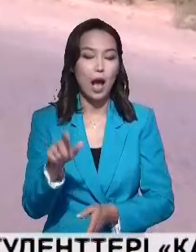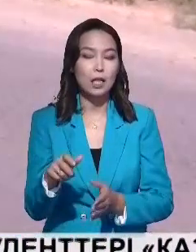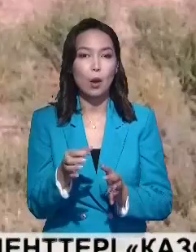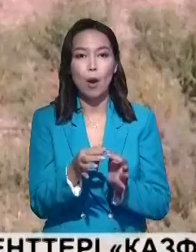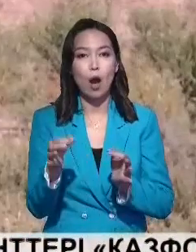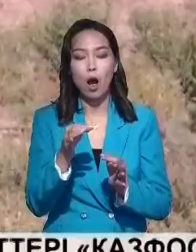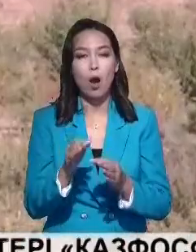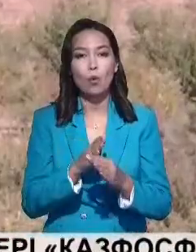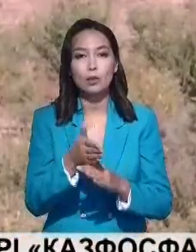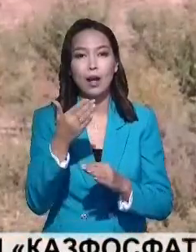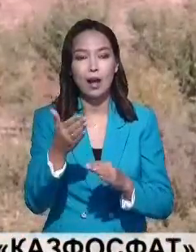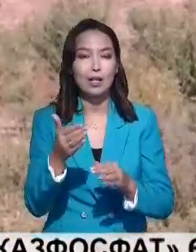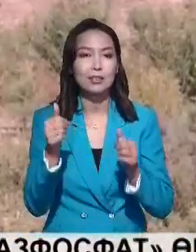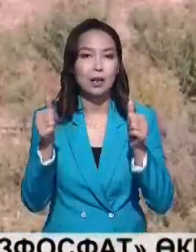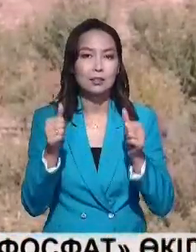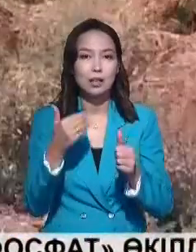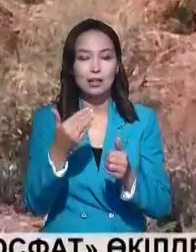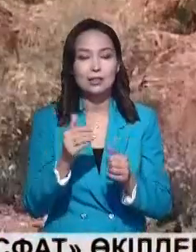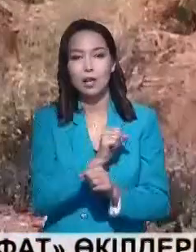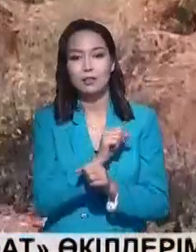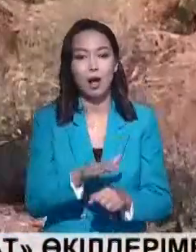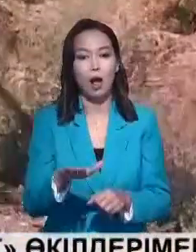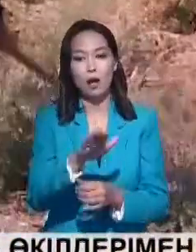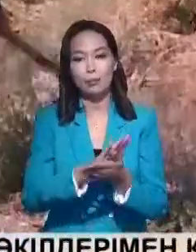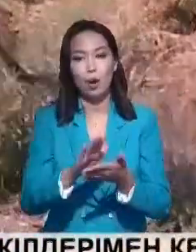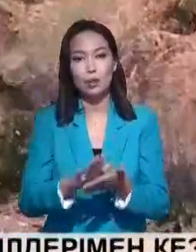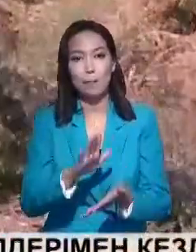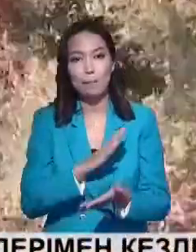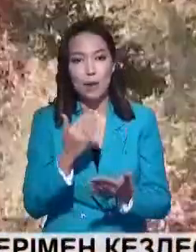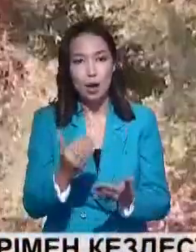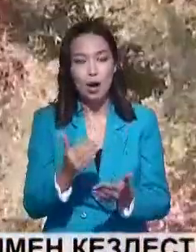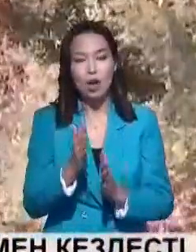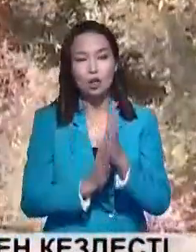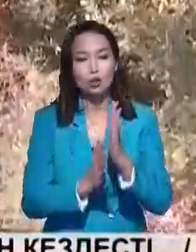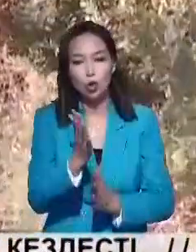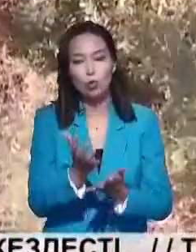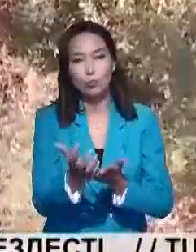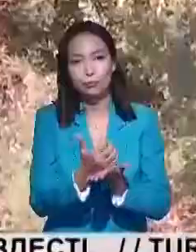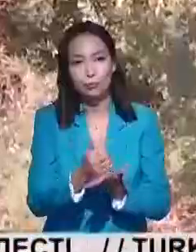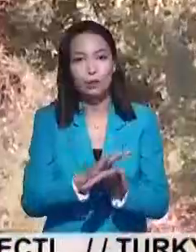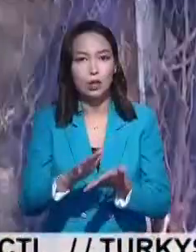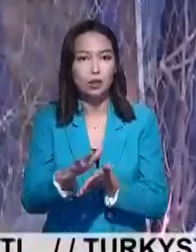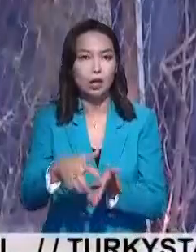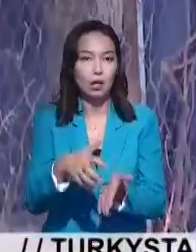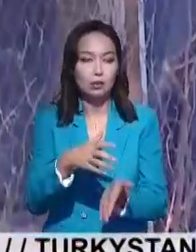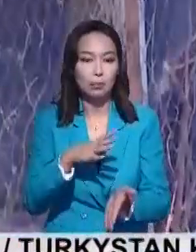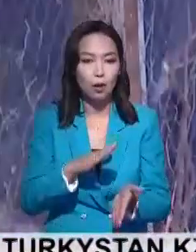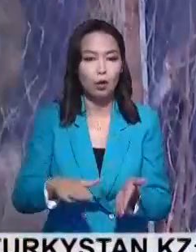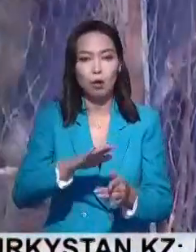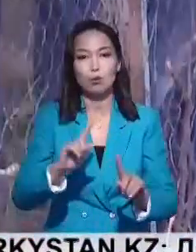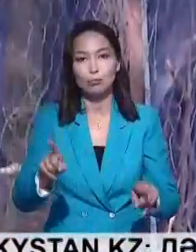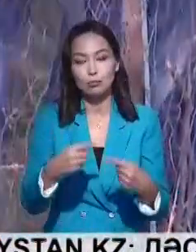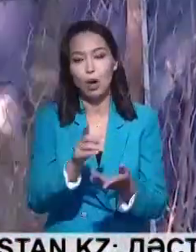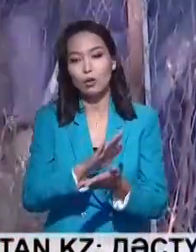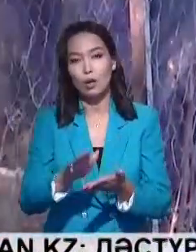кіретін қақпа жанындағы саябақта тазалық жұмыстарын жүргізді. Әктеп сырлап шөптерден тазалады. Айналасын абаттандырып, көркейтіп